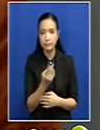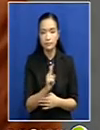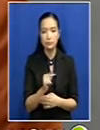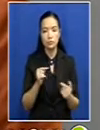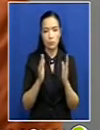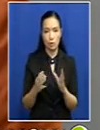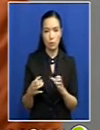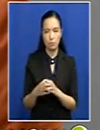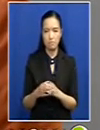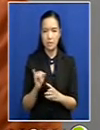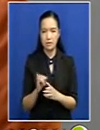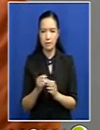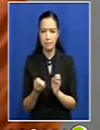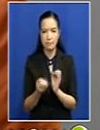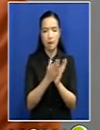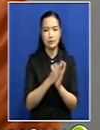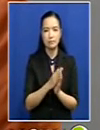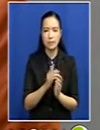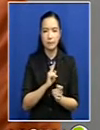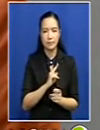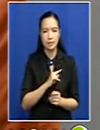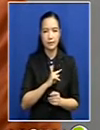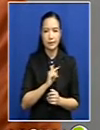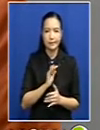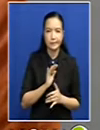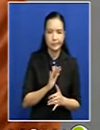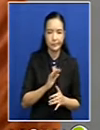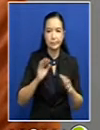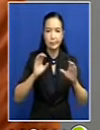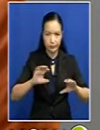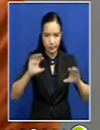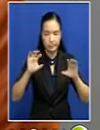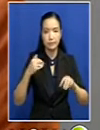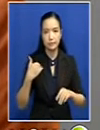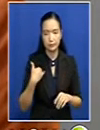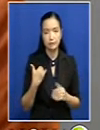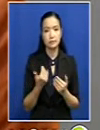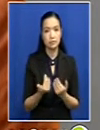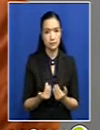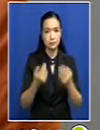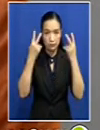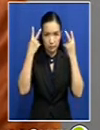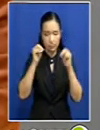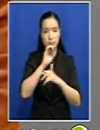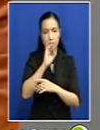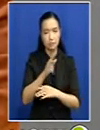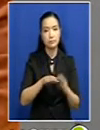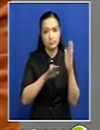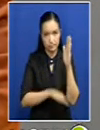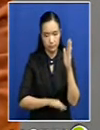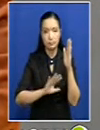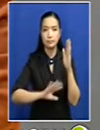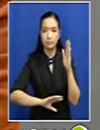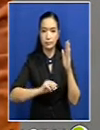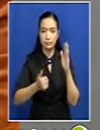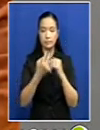ผู้ที่ก่อเหตุต้องการกดดันรัฐบาลซึ่งเรื่องนี้ต้องทำความเข้าใจกันครับวันนี้นายกเน้นย้ำว่าสถานการณ์ใต้ดีขึ้นเ